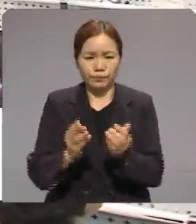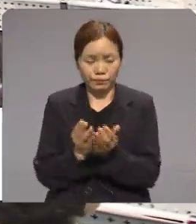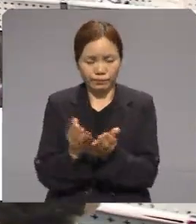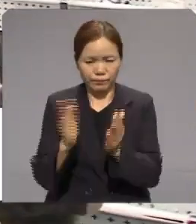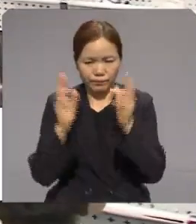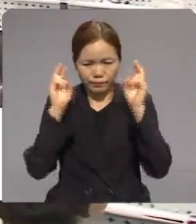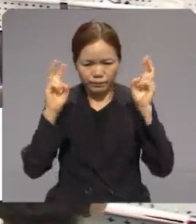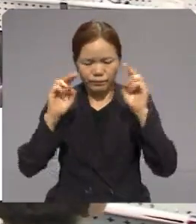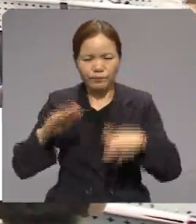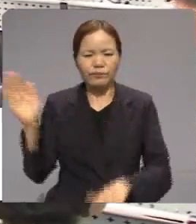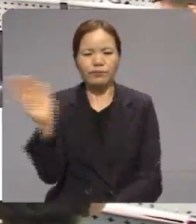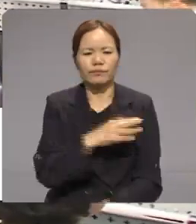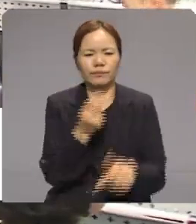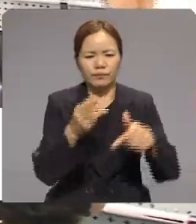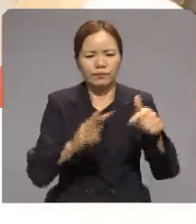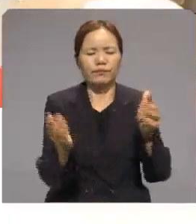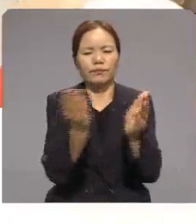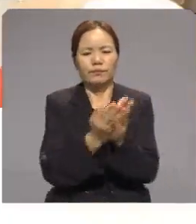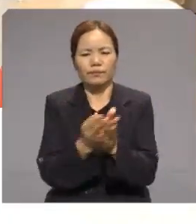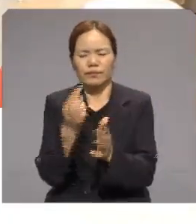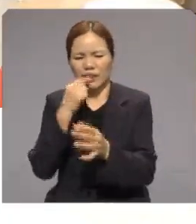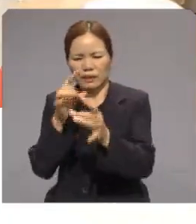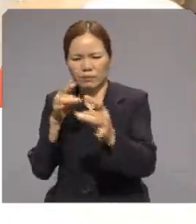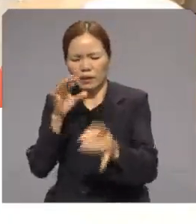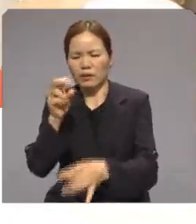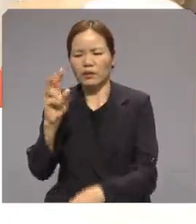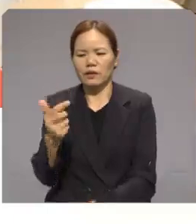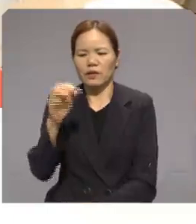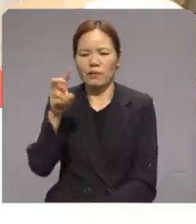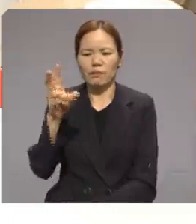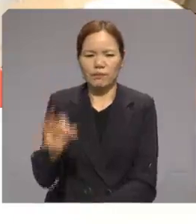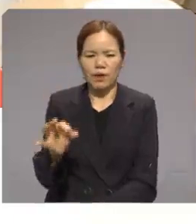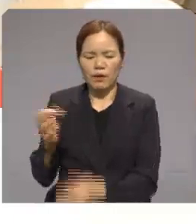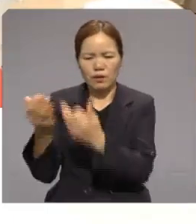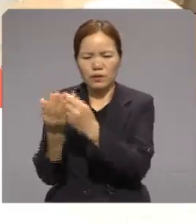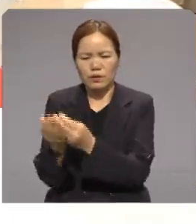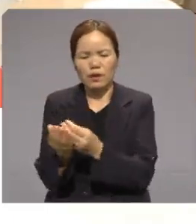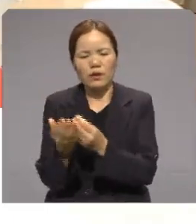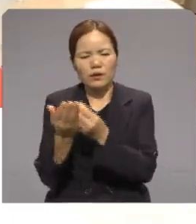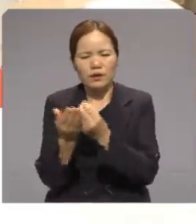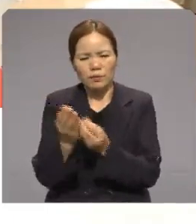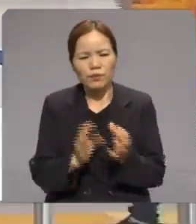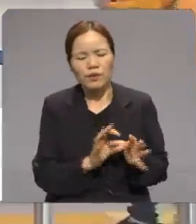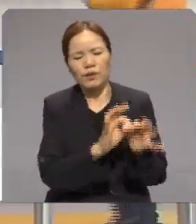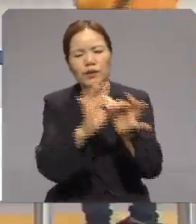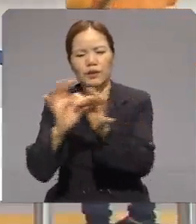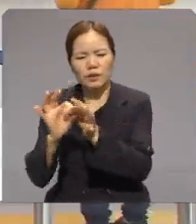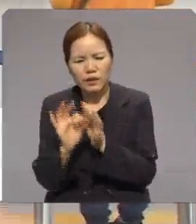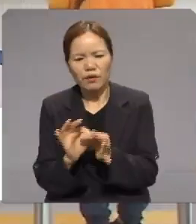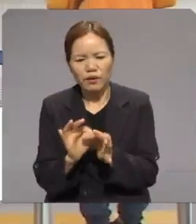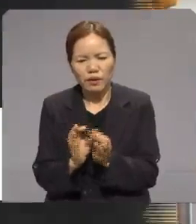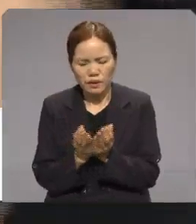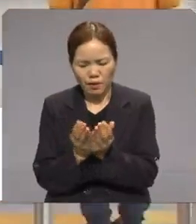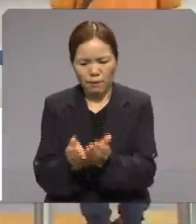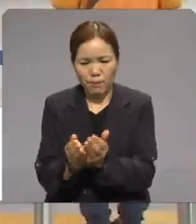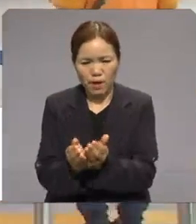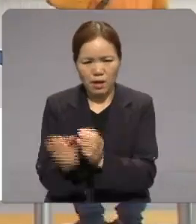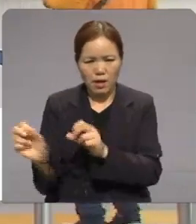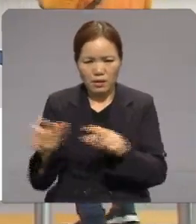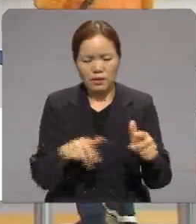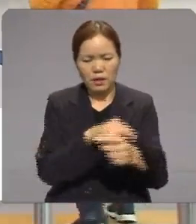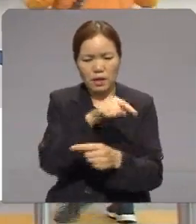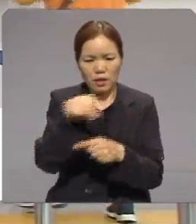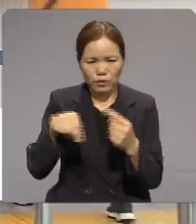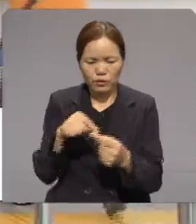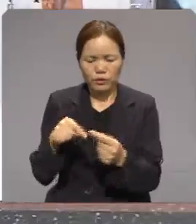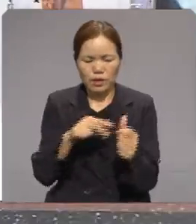인천항만공사는 오늘부터 인천항과 백령도, 연평도 등 서해 섬을 잇는 연안 여객선의 실시간 운항 정보를 제공한다고